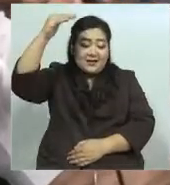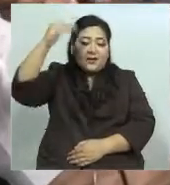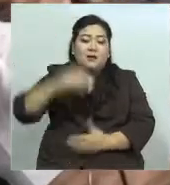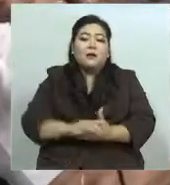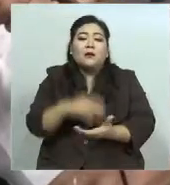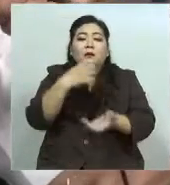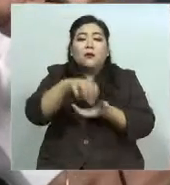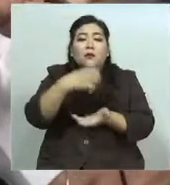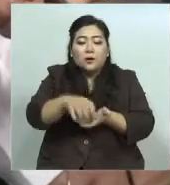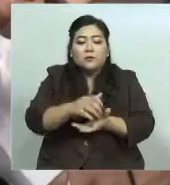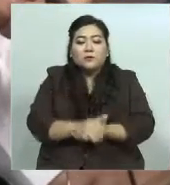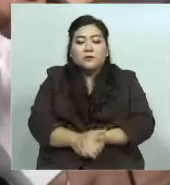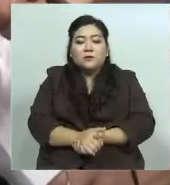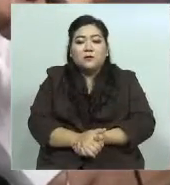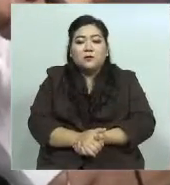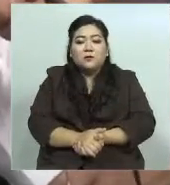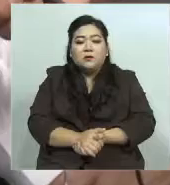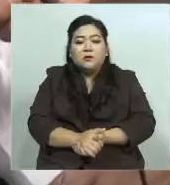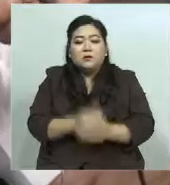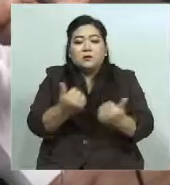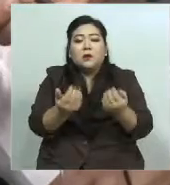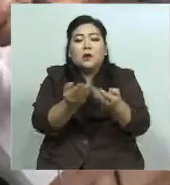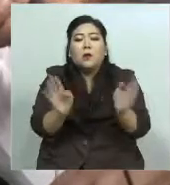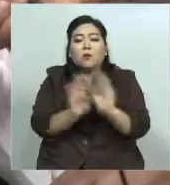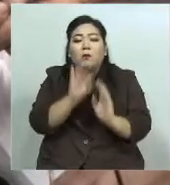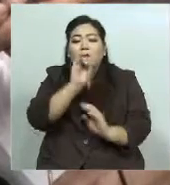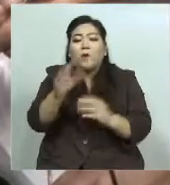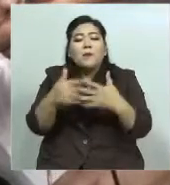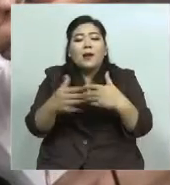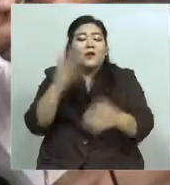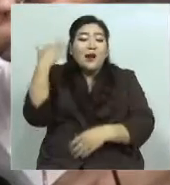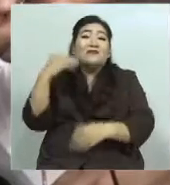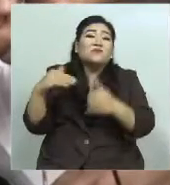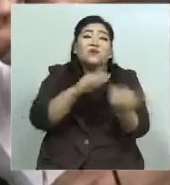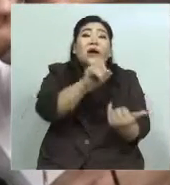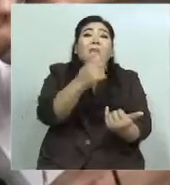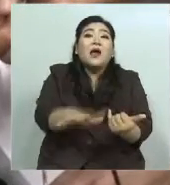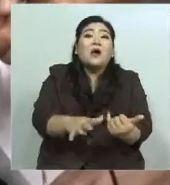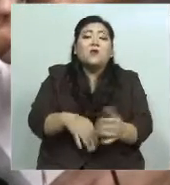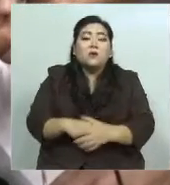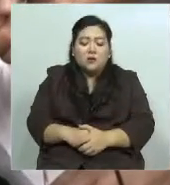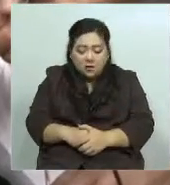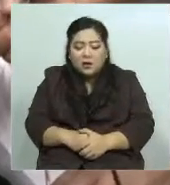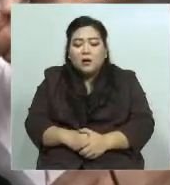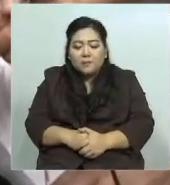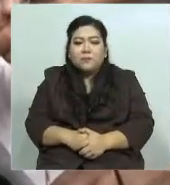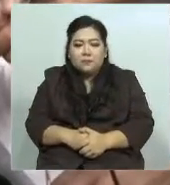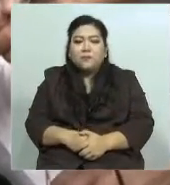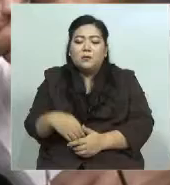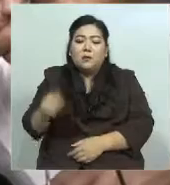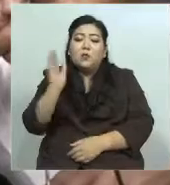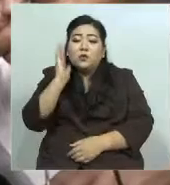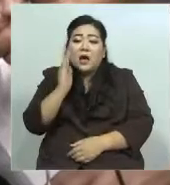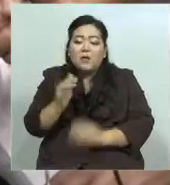ยาของพันตำรวจโทจตุพรบอกว่าครอบครัวได้ให้อภัยไปแล้วตั้งแต่แรกเพราะว่าคู่กรณีได้เข้าไปกราบเท้า